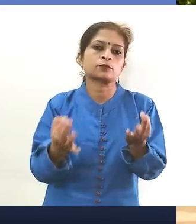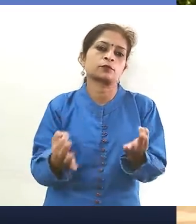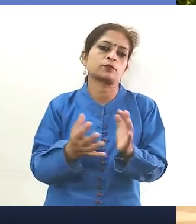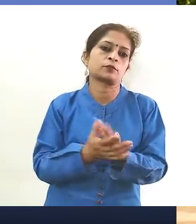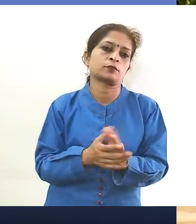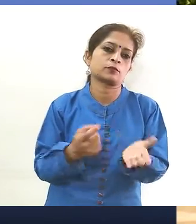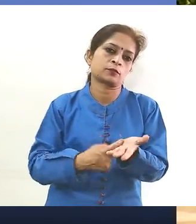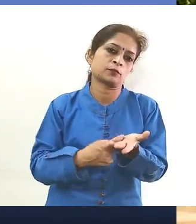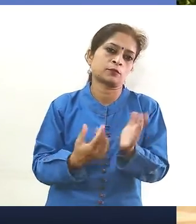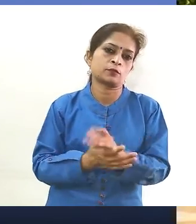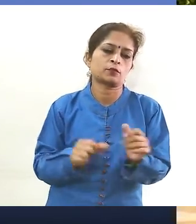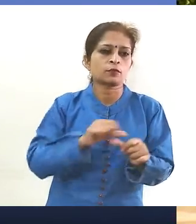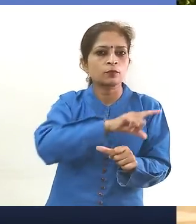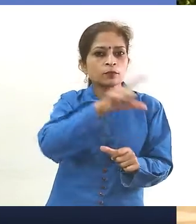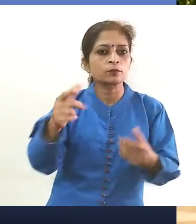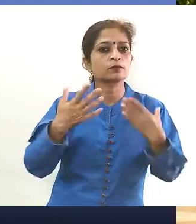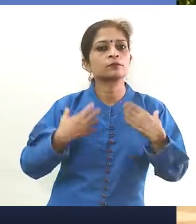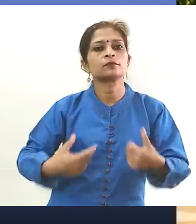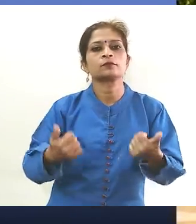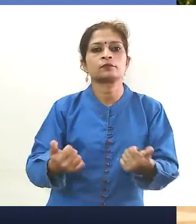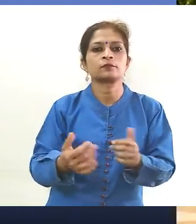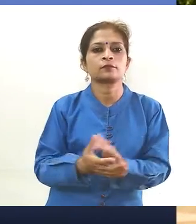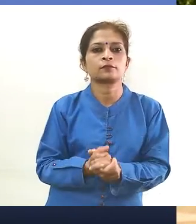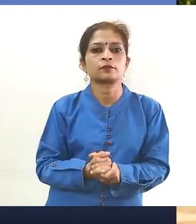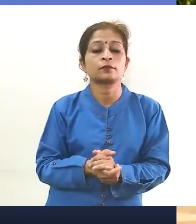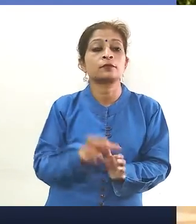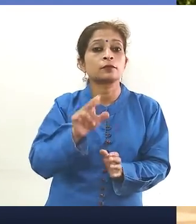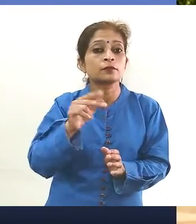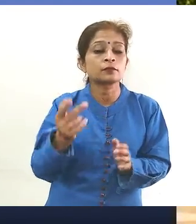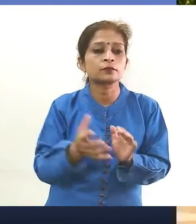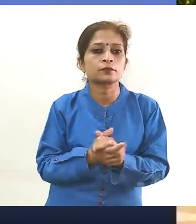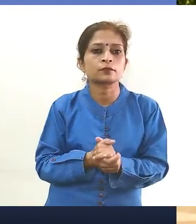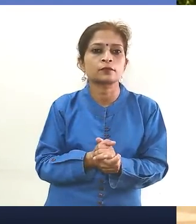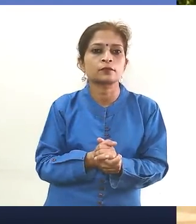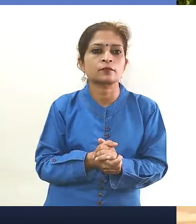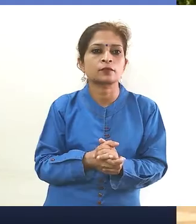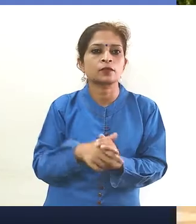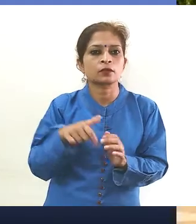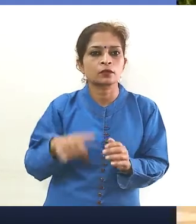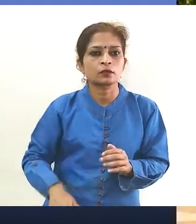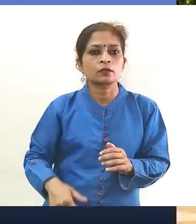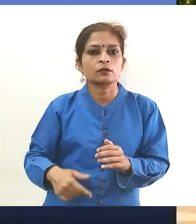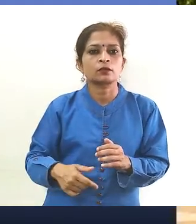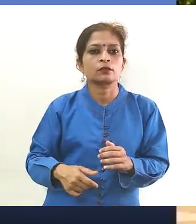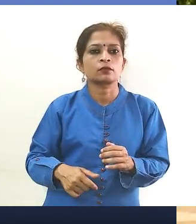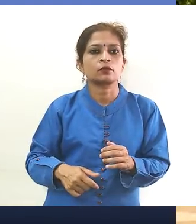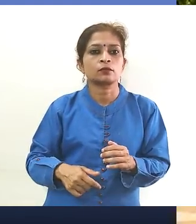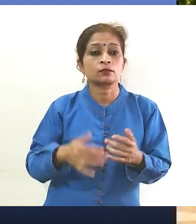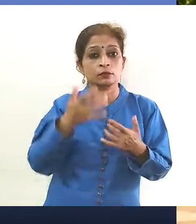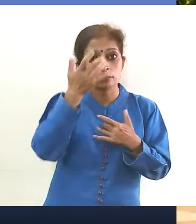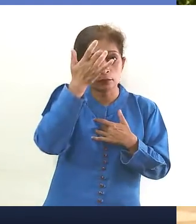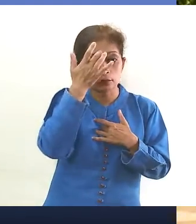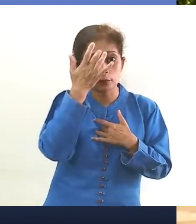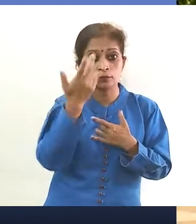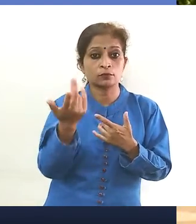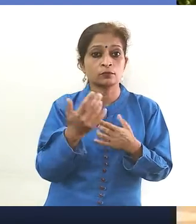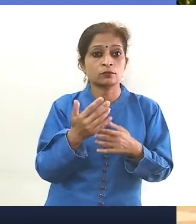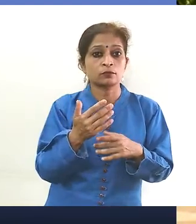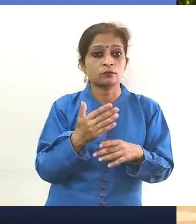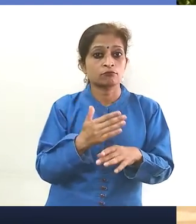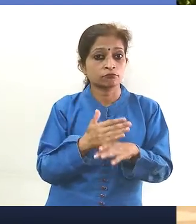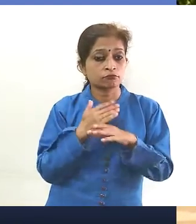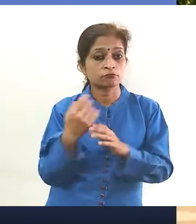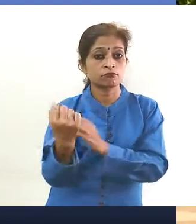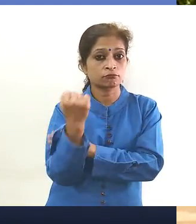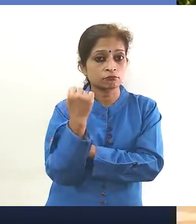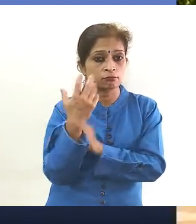है, ये सबके स्वास्थ्य के, माने कम्युनिटी की इम्यूनिटी को बढ़ाने के लिए, यूनिटी को बढ़ाने के